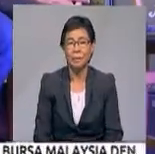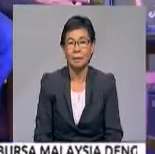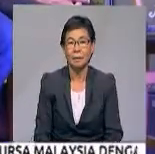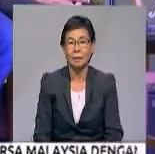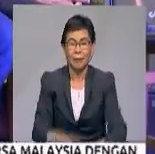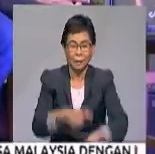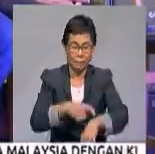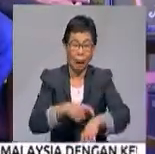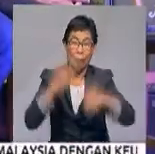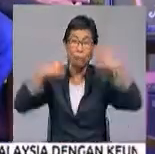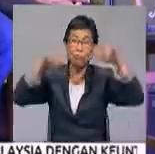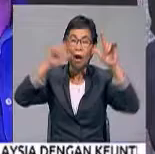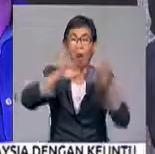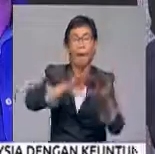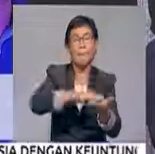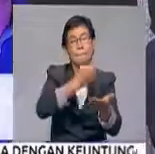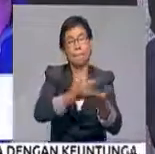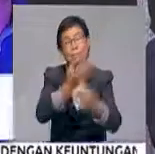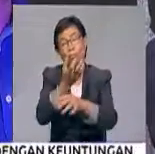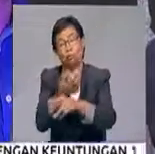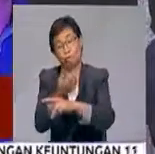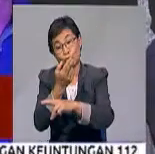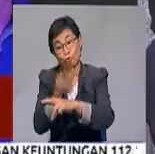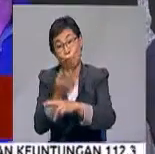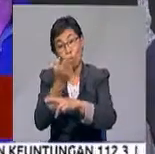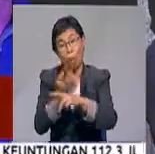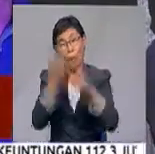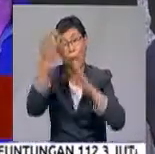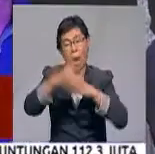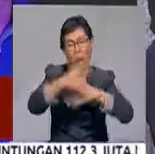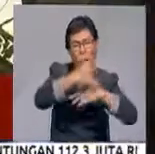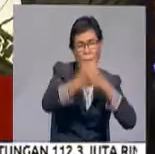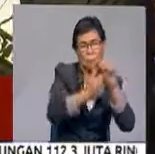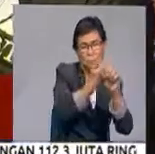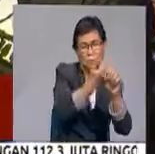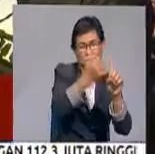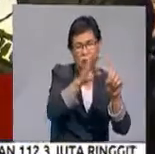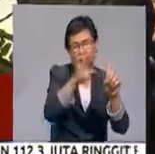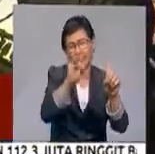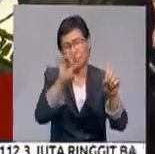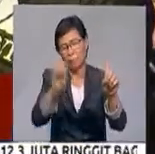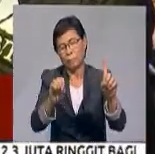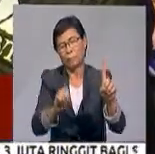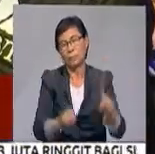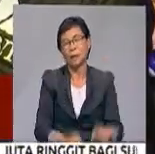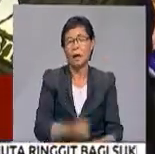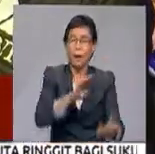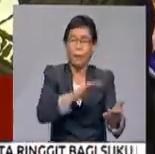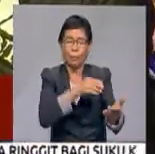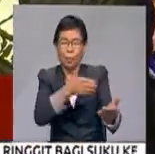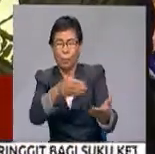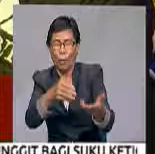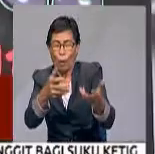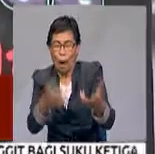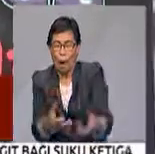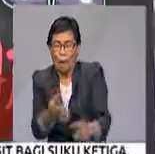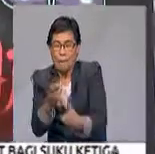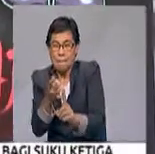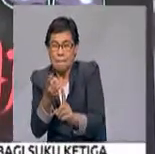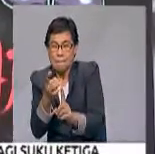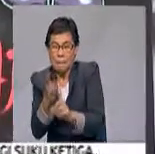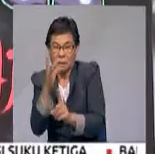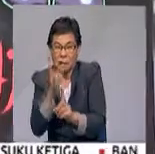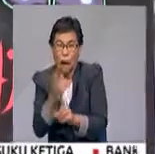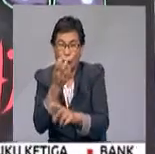Era kegemilangan muzik rock di Malaysia dikatakan bermula pada awal 1980-an. Genre heavy metal, thrash metal, rock and roll dan